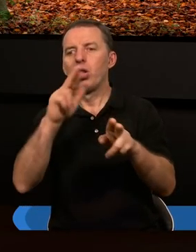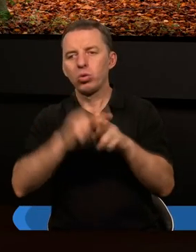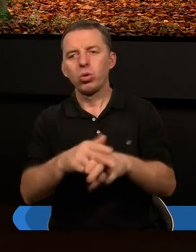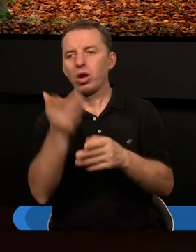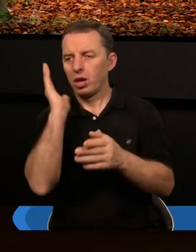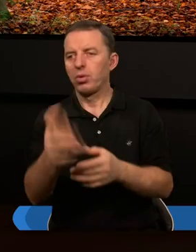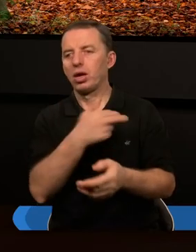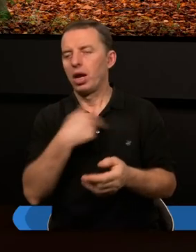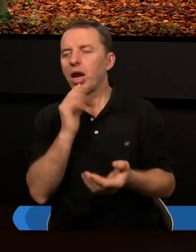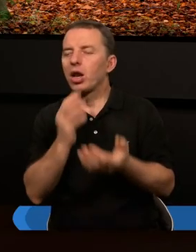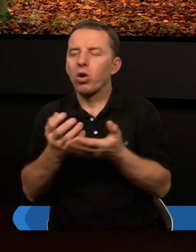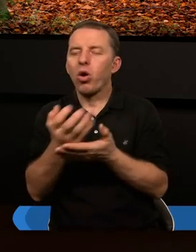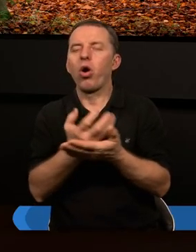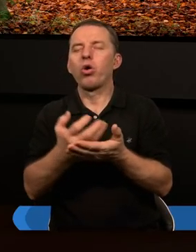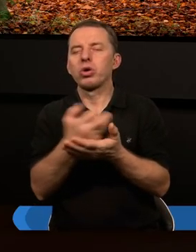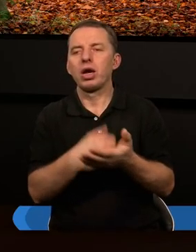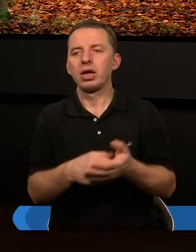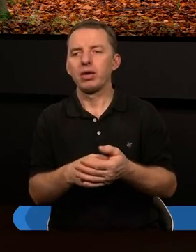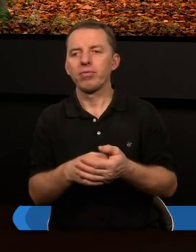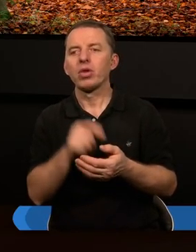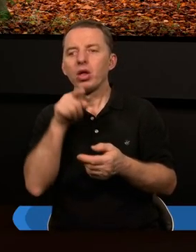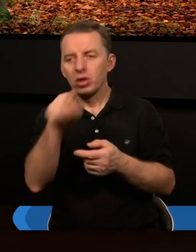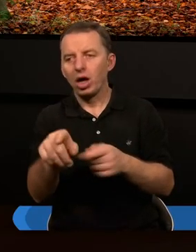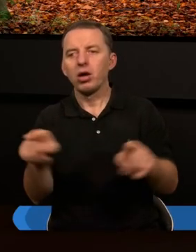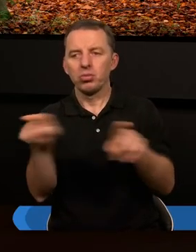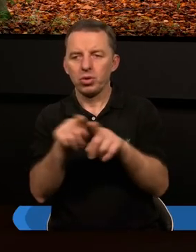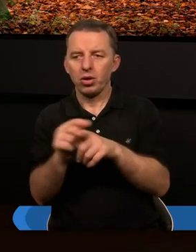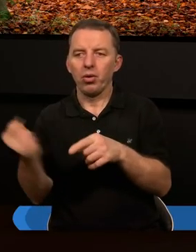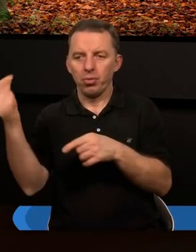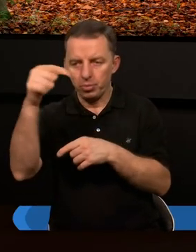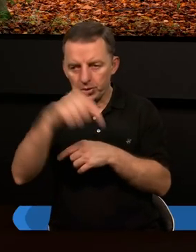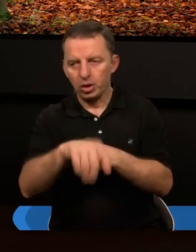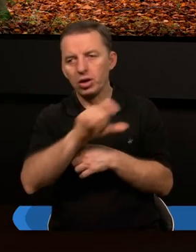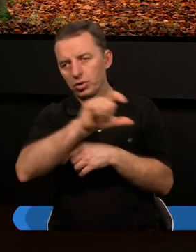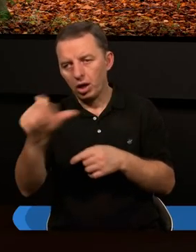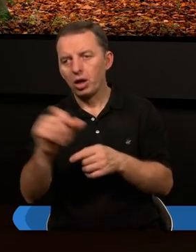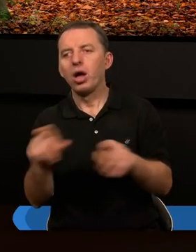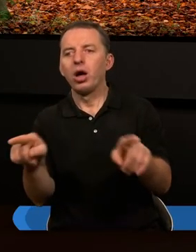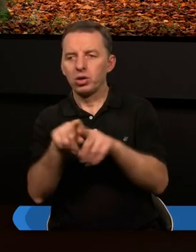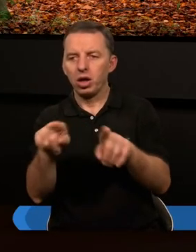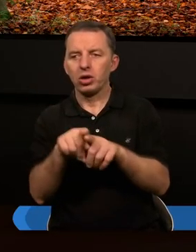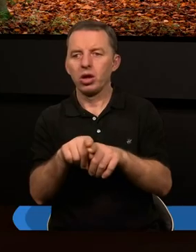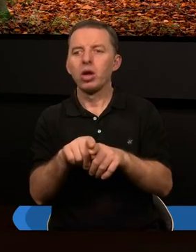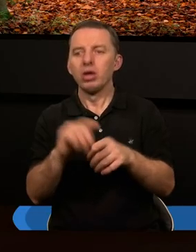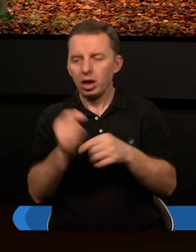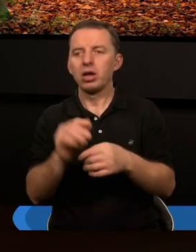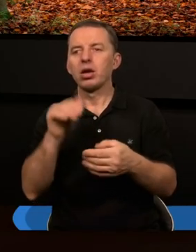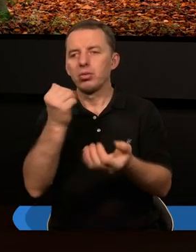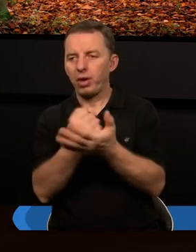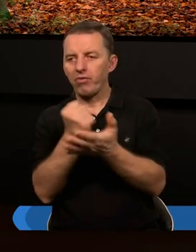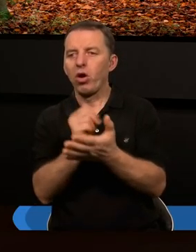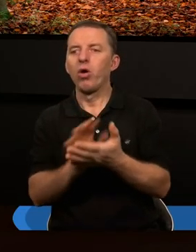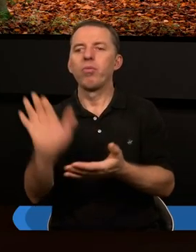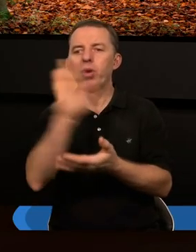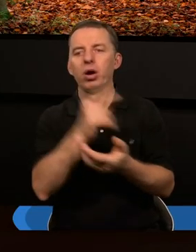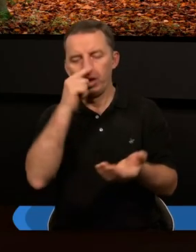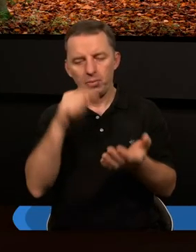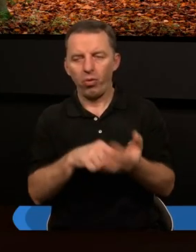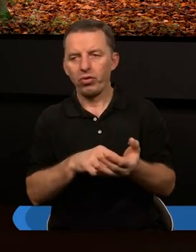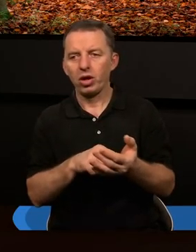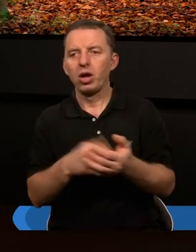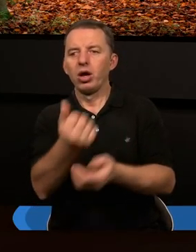wcale nie będą dla nas korzystne, ale te czasy też muszą przyjść i te czasy przyjdą też za wolą Boga. My nie